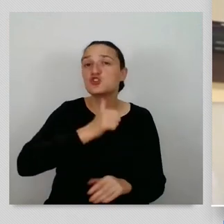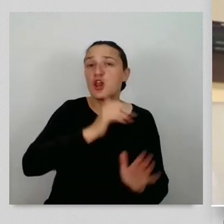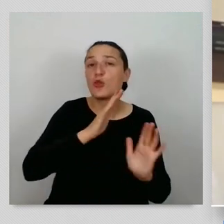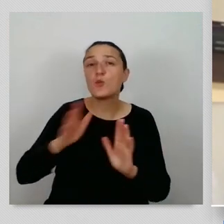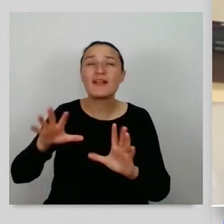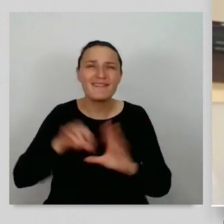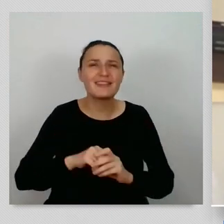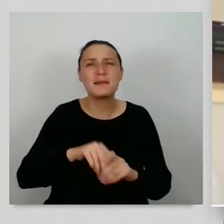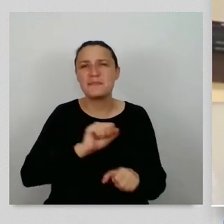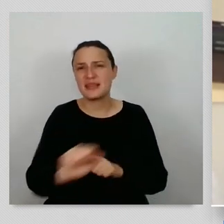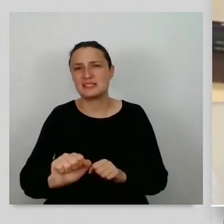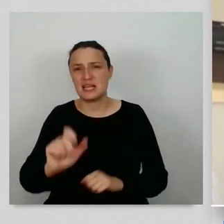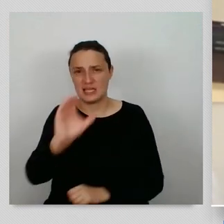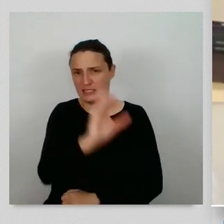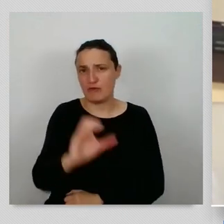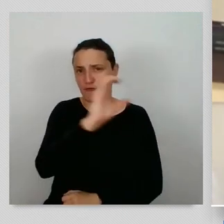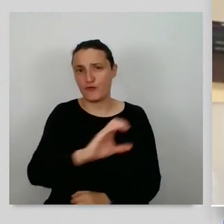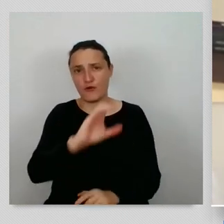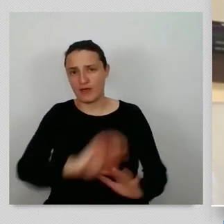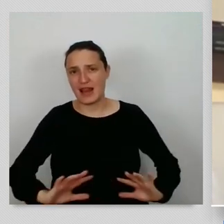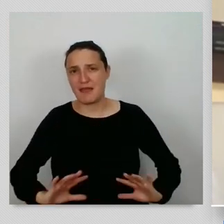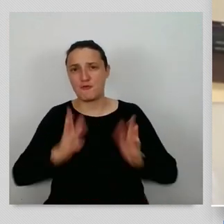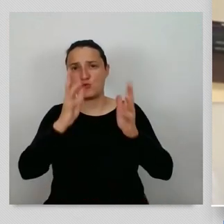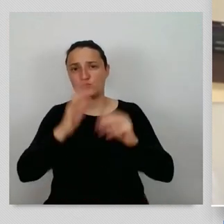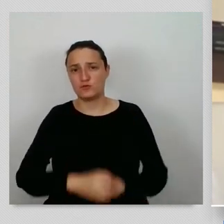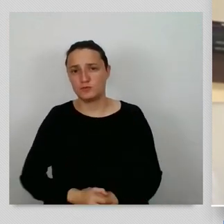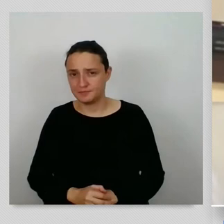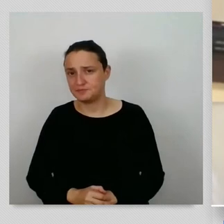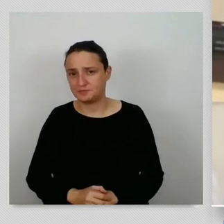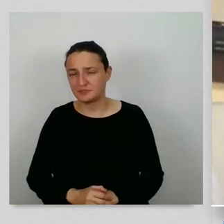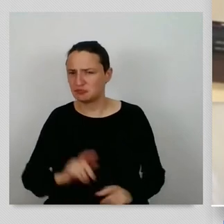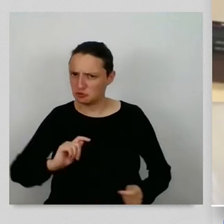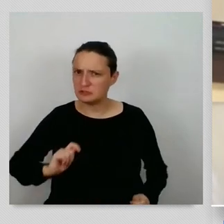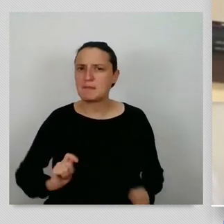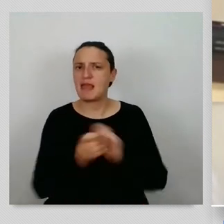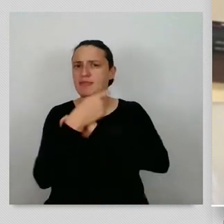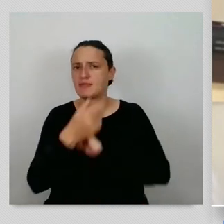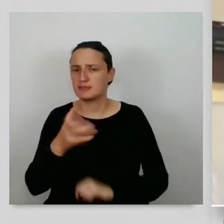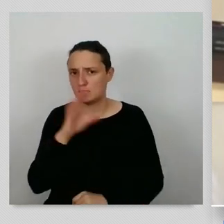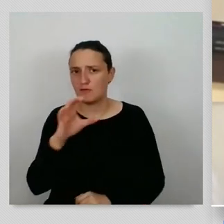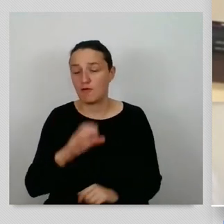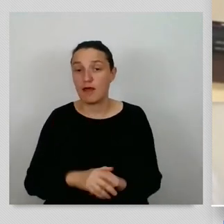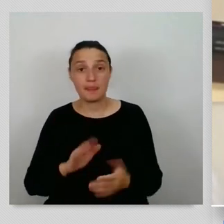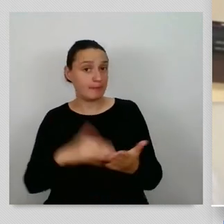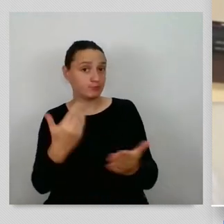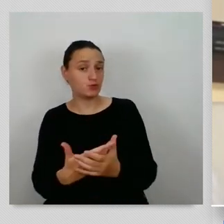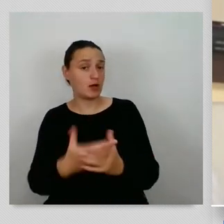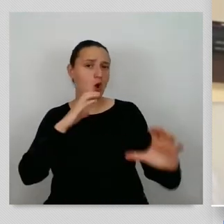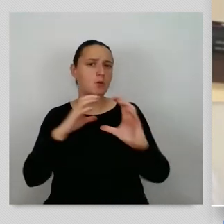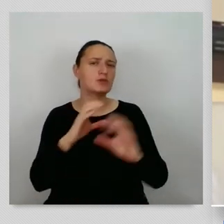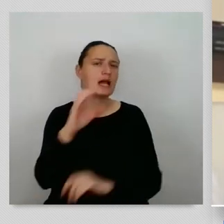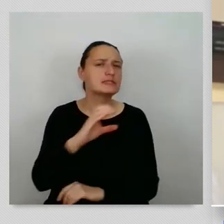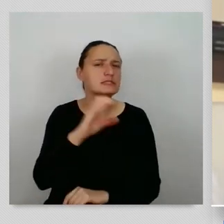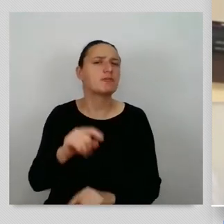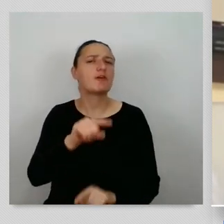rewolucja pozwoli na to, żeby rewolucja komunikacji cyfrowej stała się narzędziem